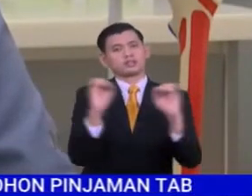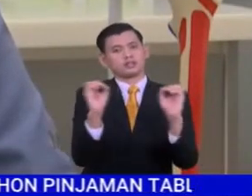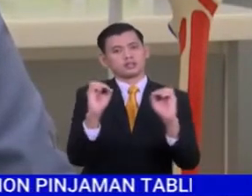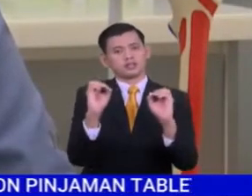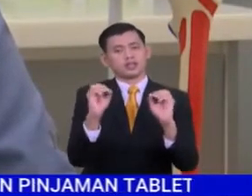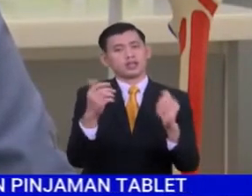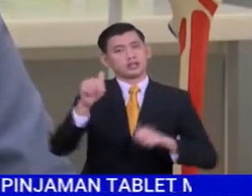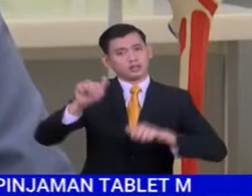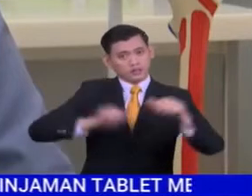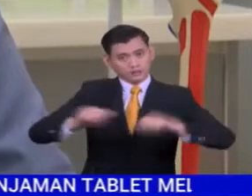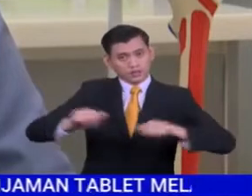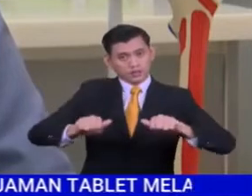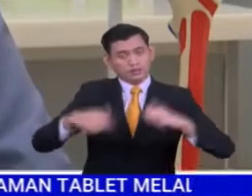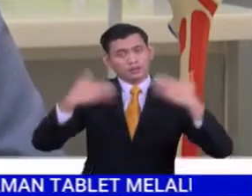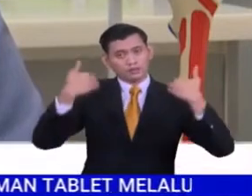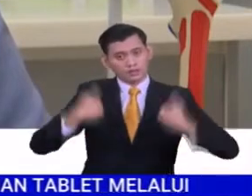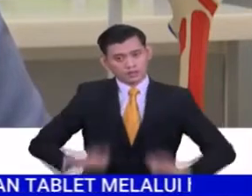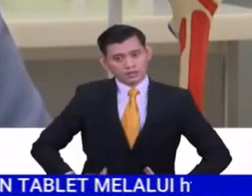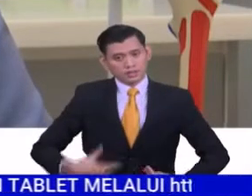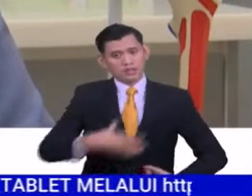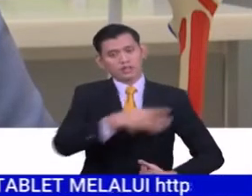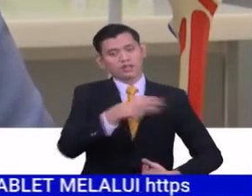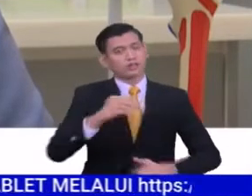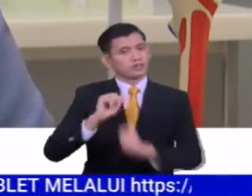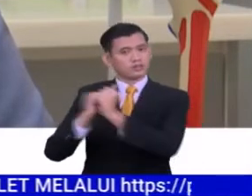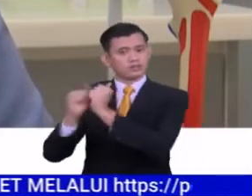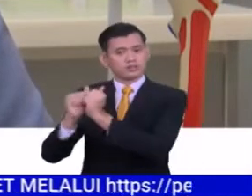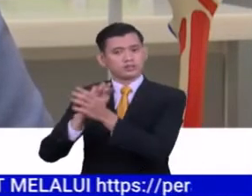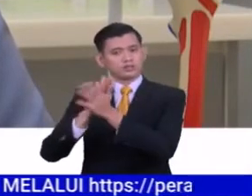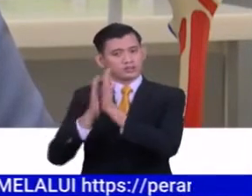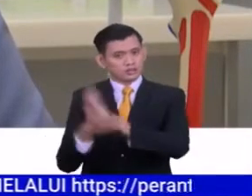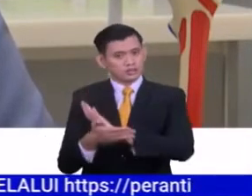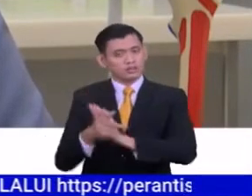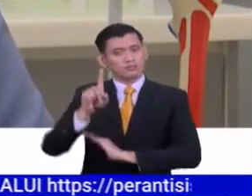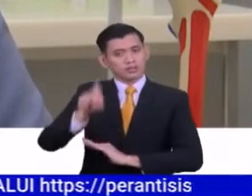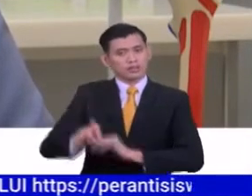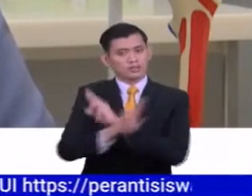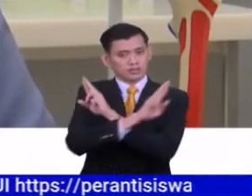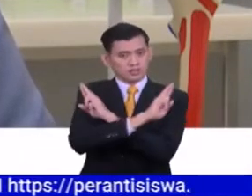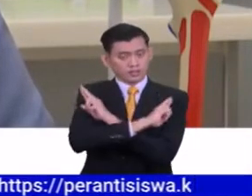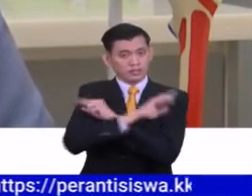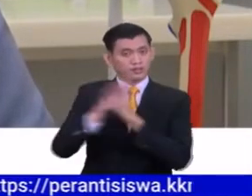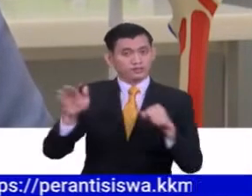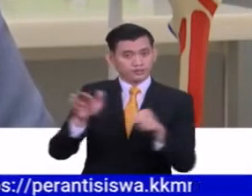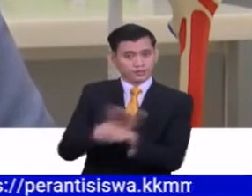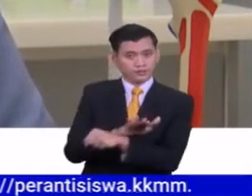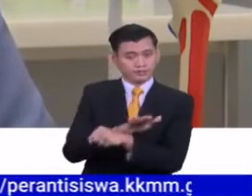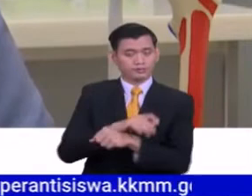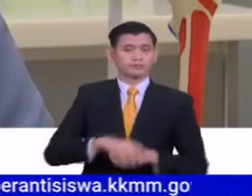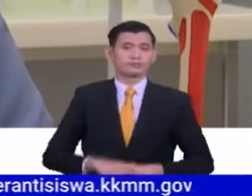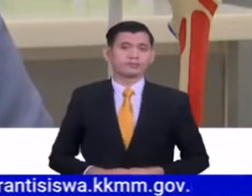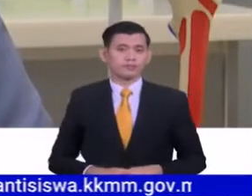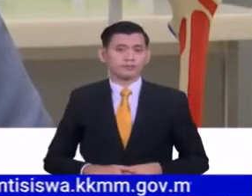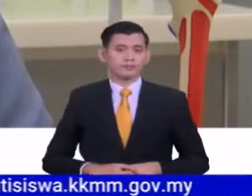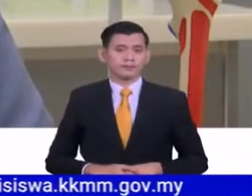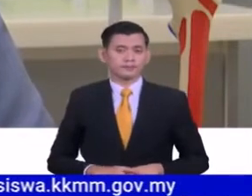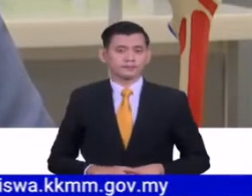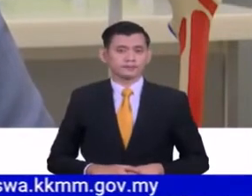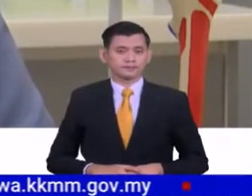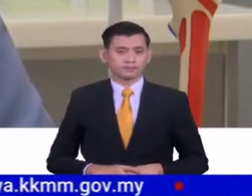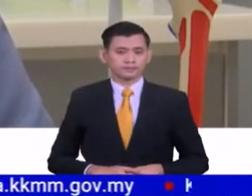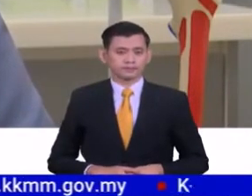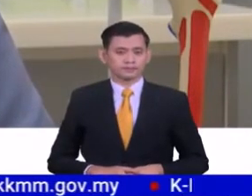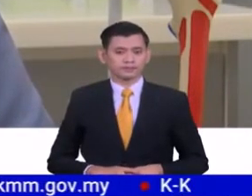physical activity apatah lagi sukan so dalam bilik mereka. Ada pun sangat-sangat mal yang functional, maksudnya